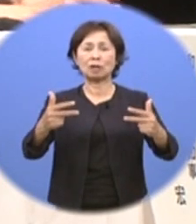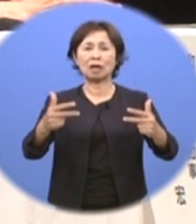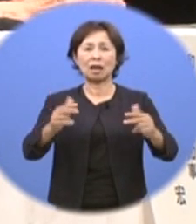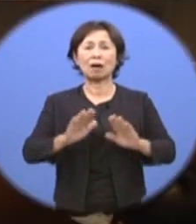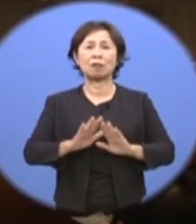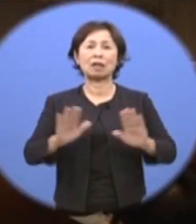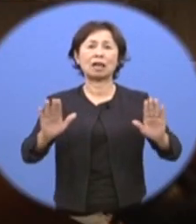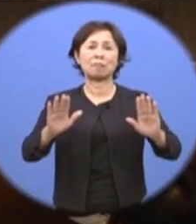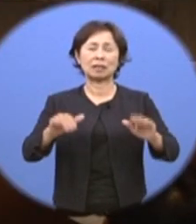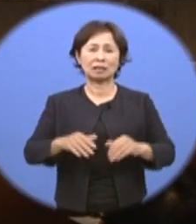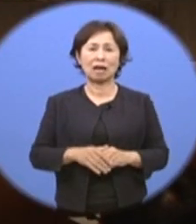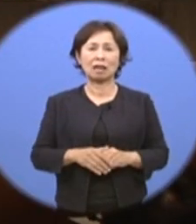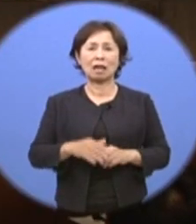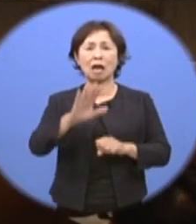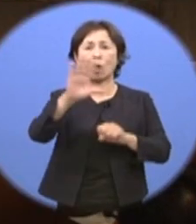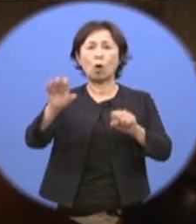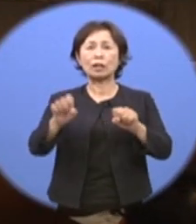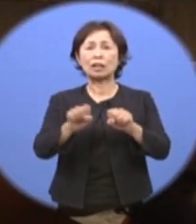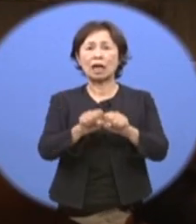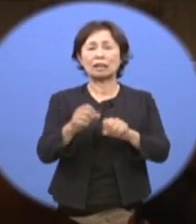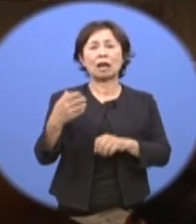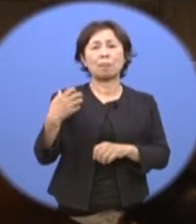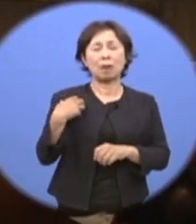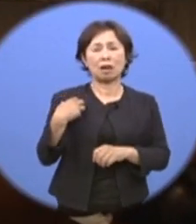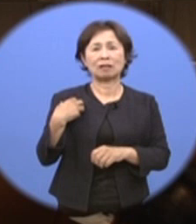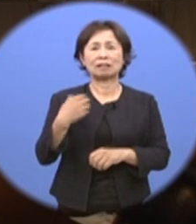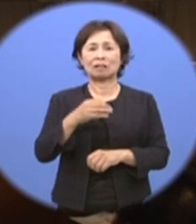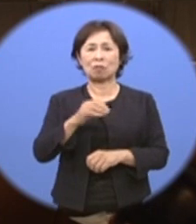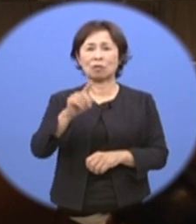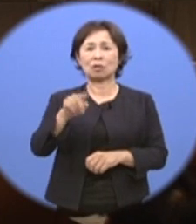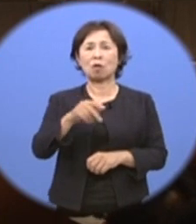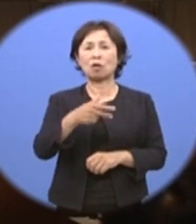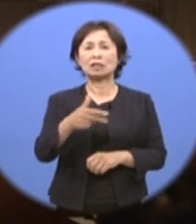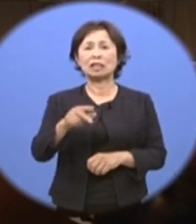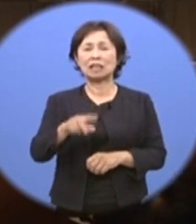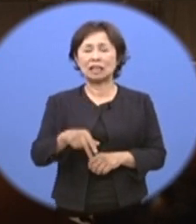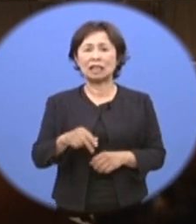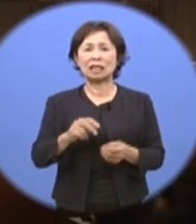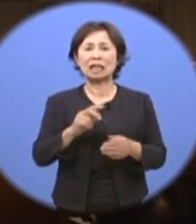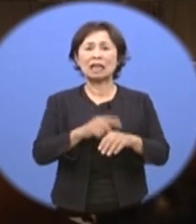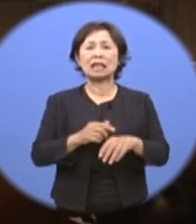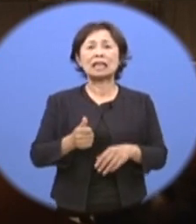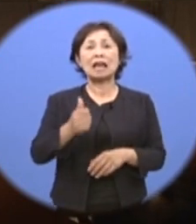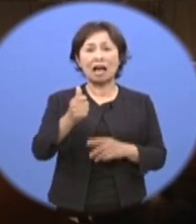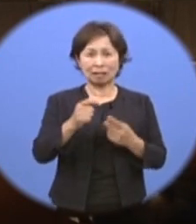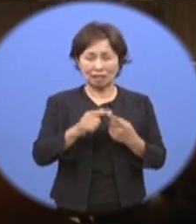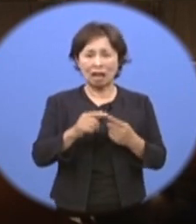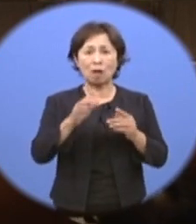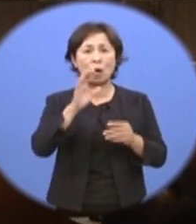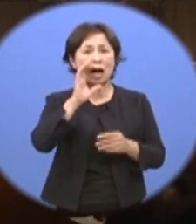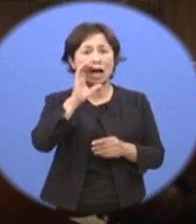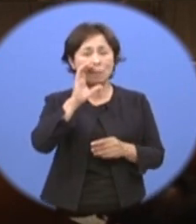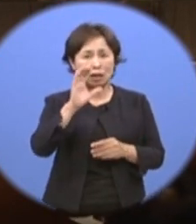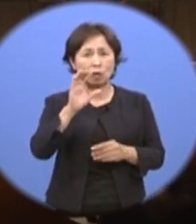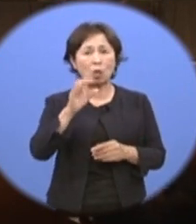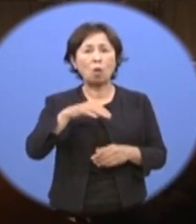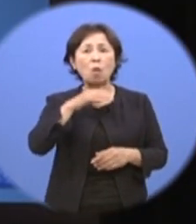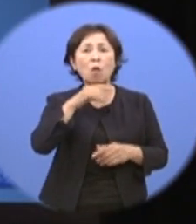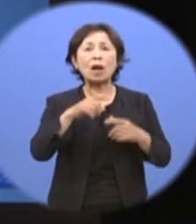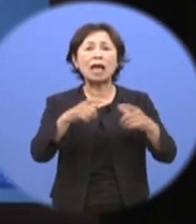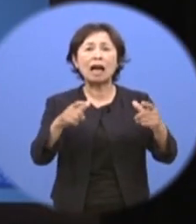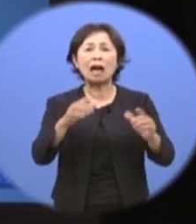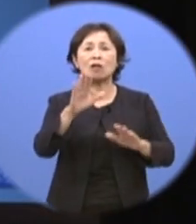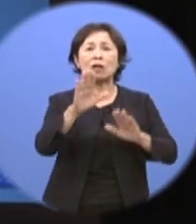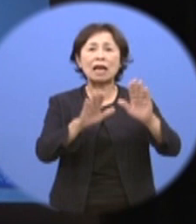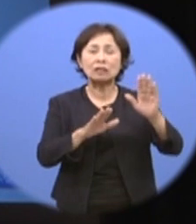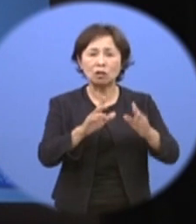ず、コーディネーターを務めた野尻技官が、県内の高齢化の現状や、県が平成29年に